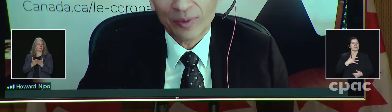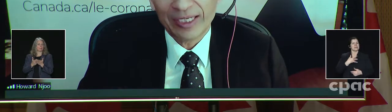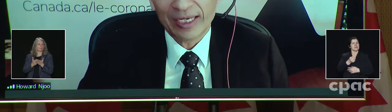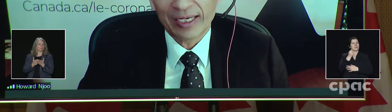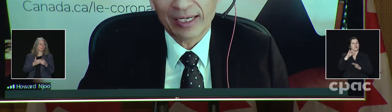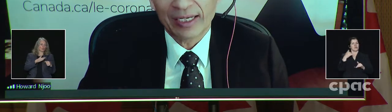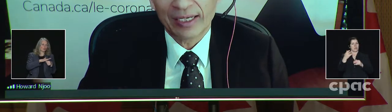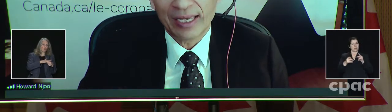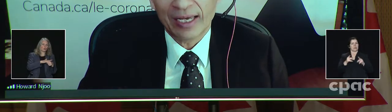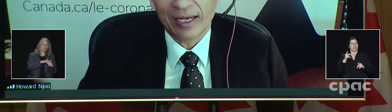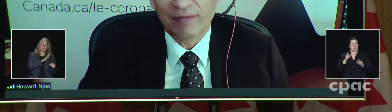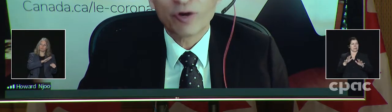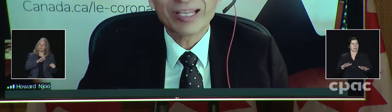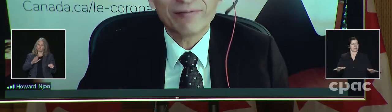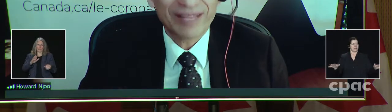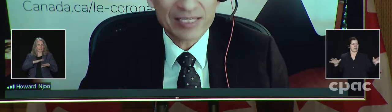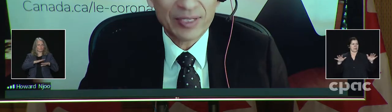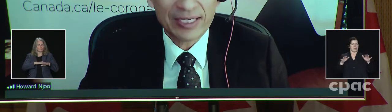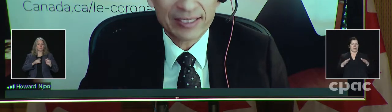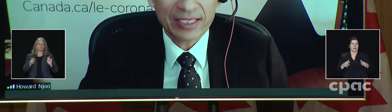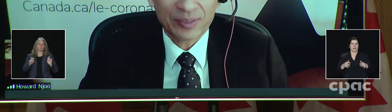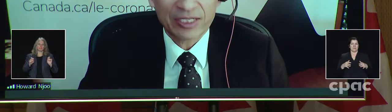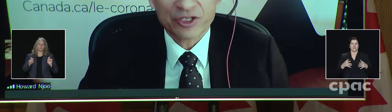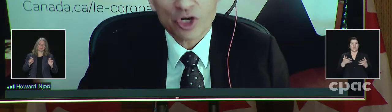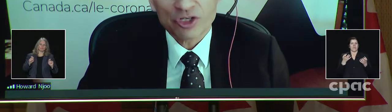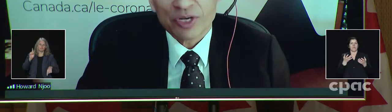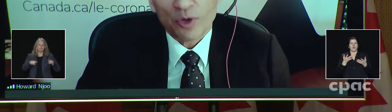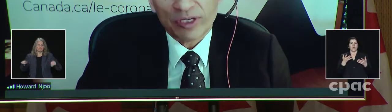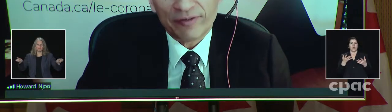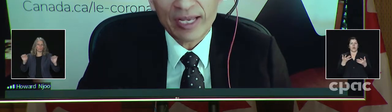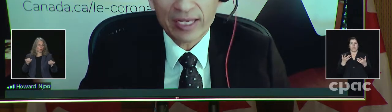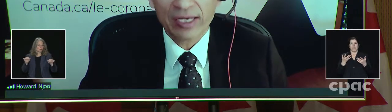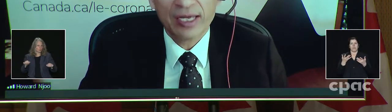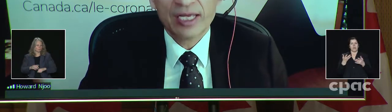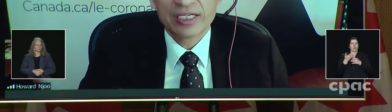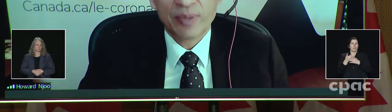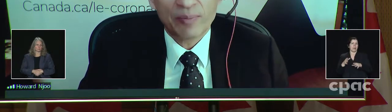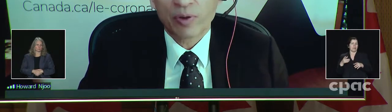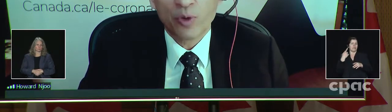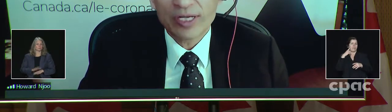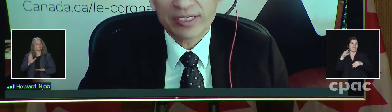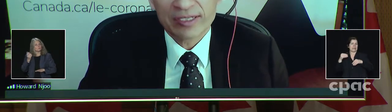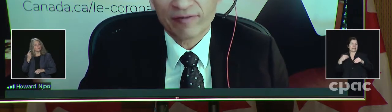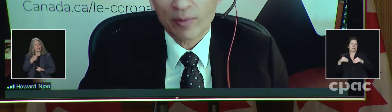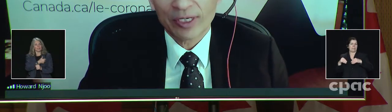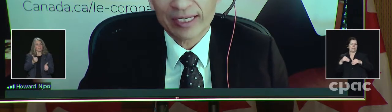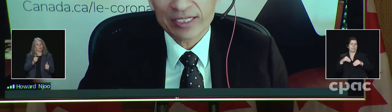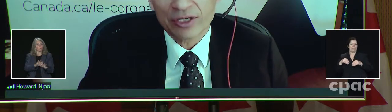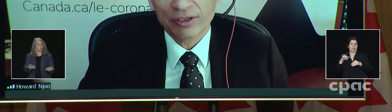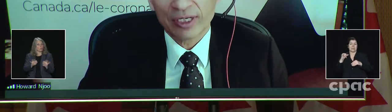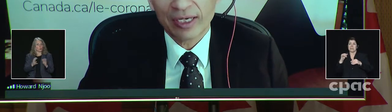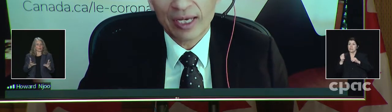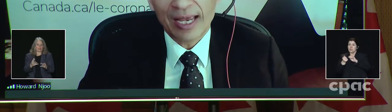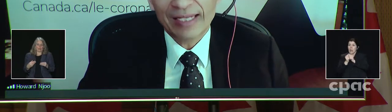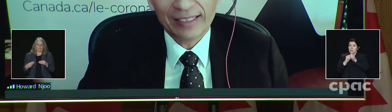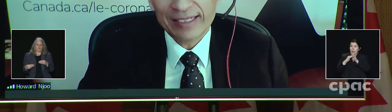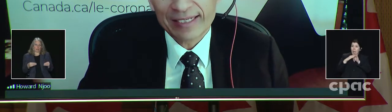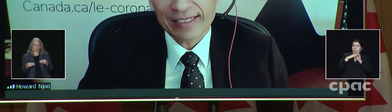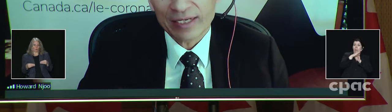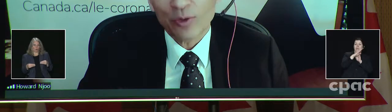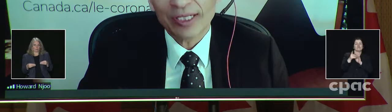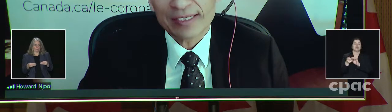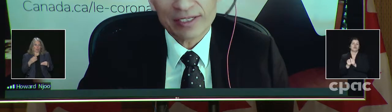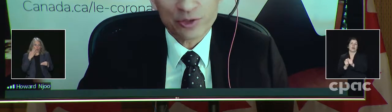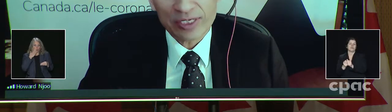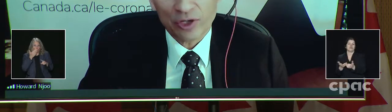à avoir la flexibilité de peut-être changer, modifier. C'est pas pour moi, c'est vraiment une question d'analyser